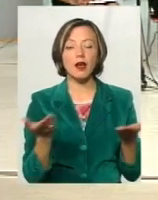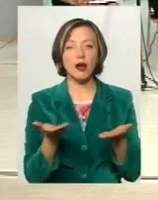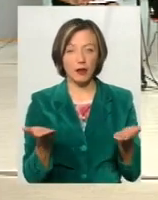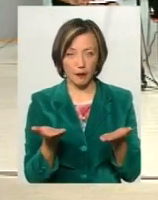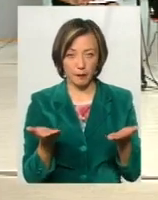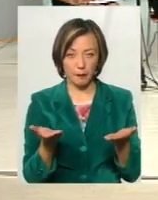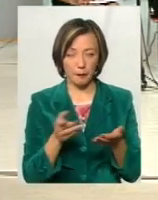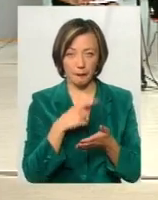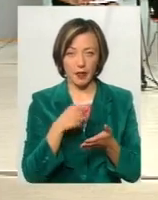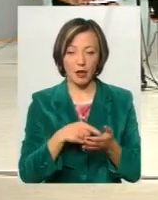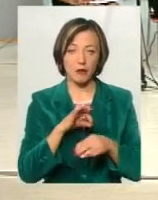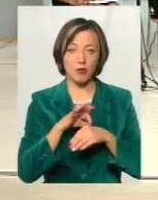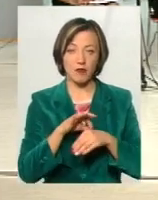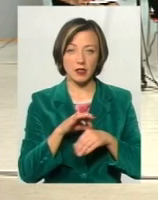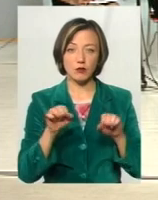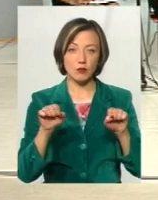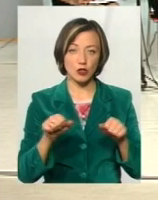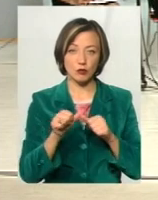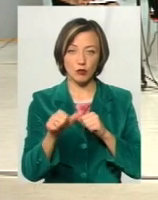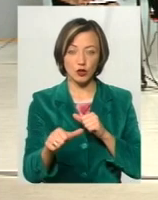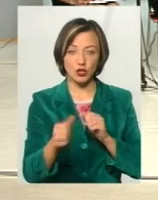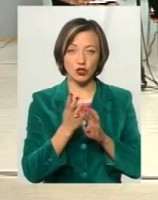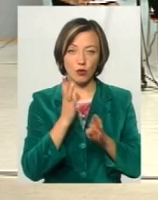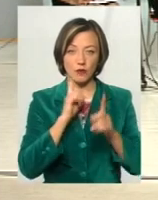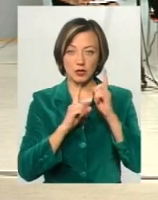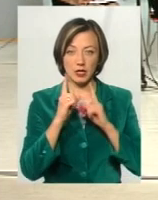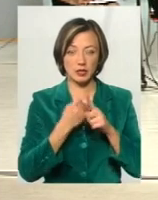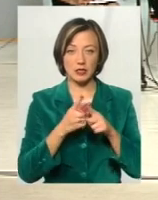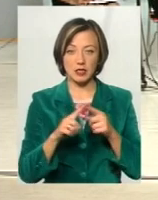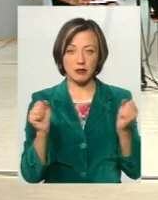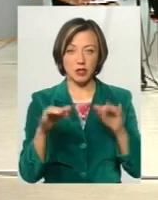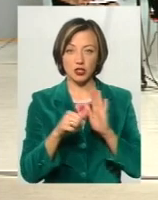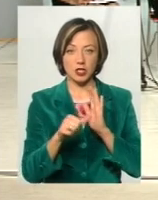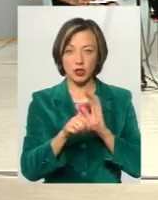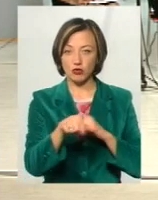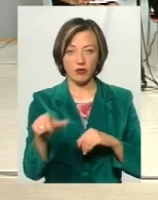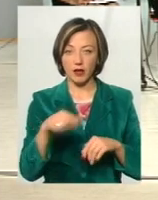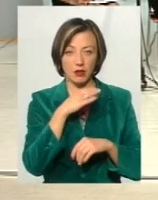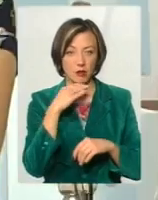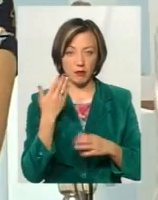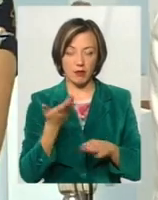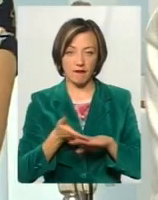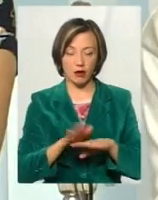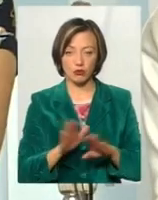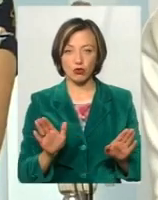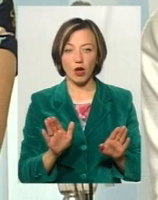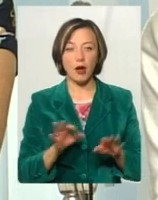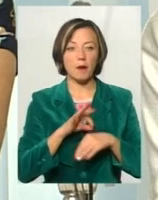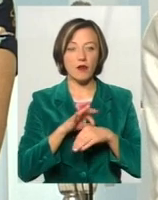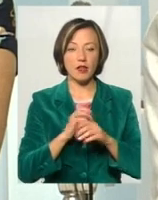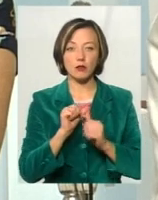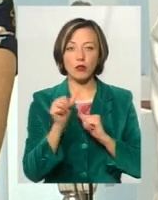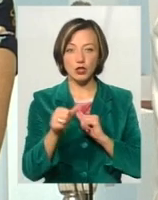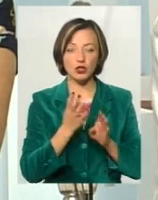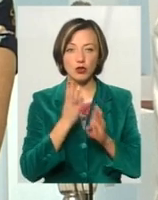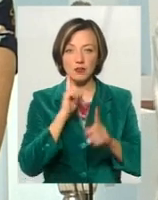який провести можна позачергову сесію, це зібрати 60 чоловік, це не дуже важко. Провести